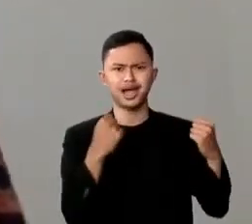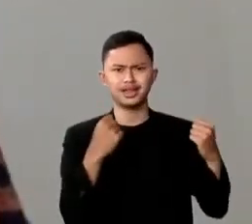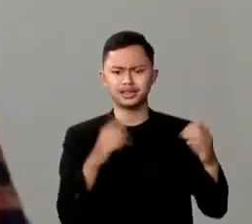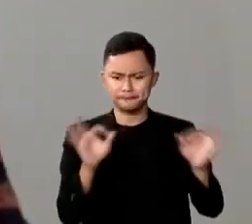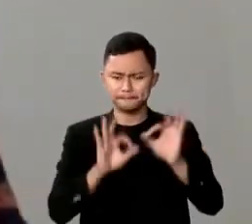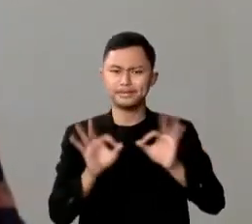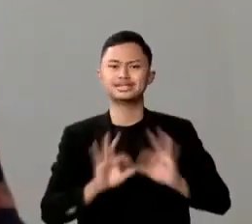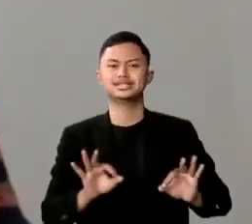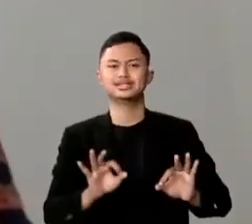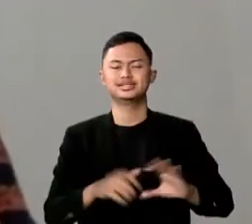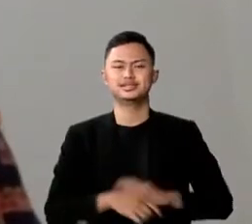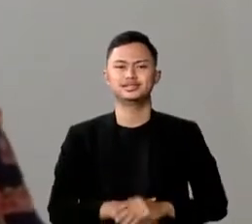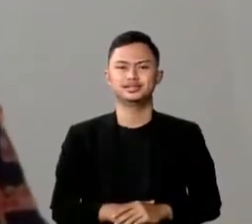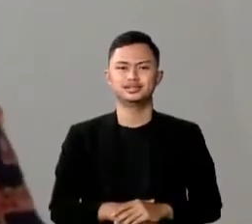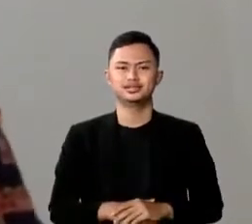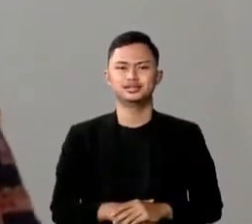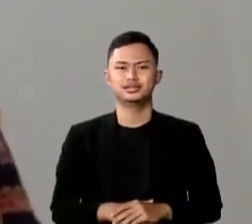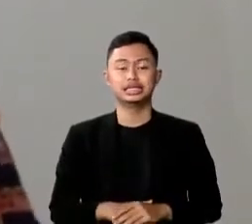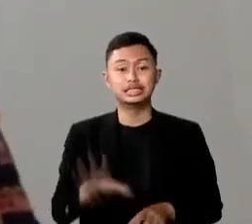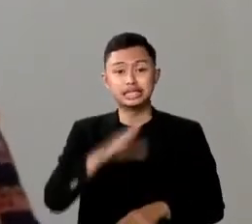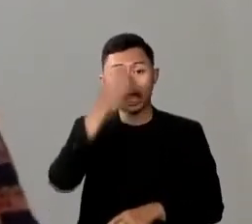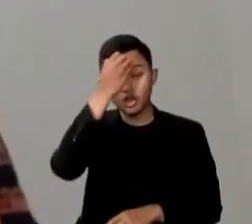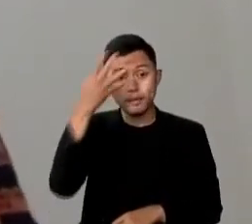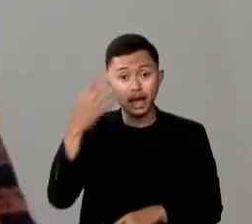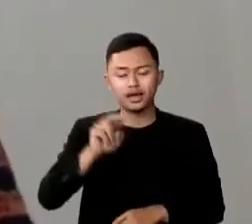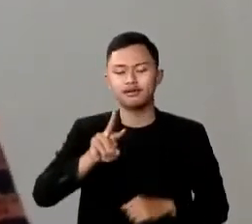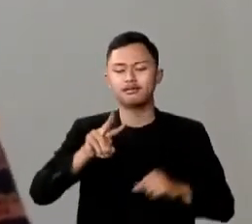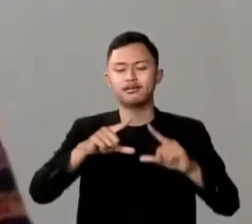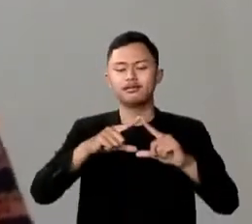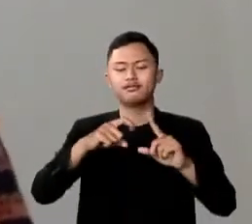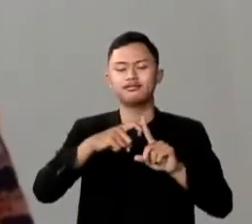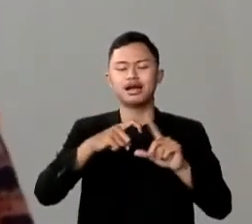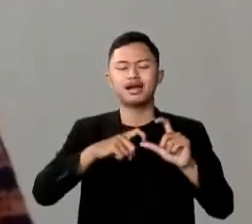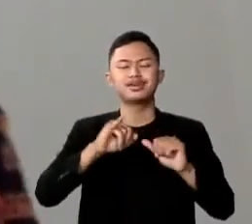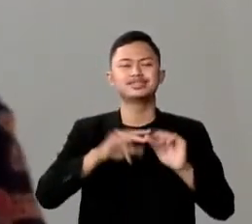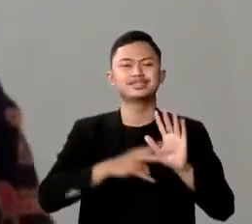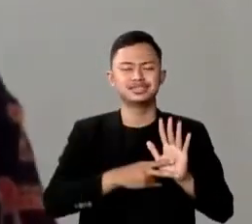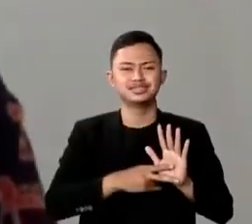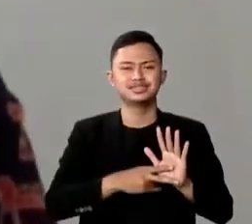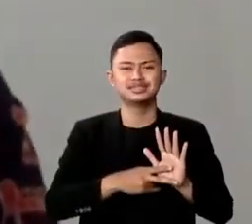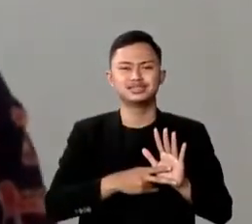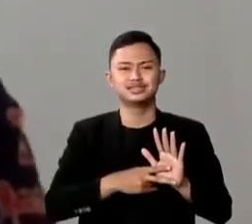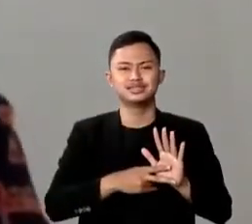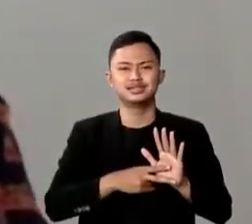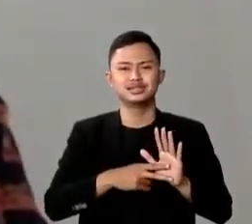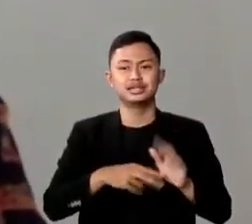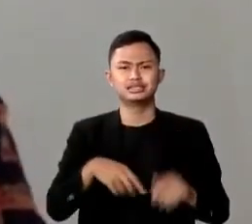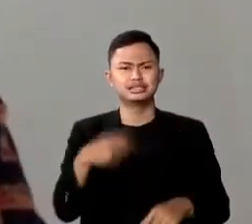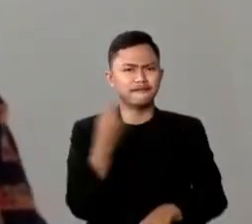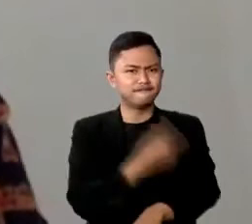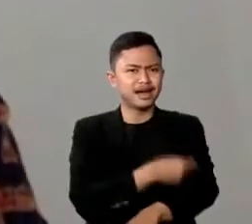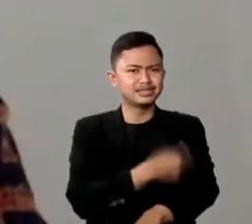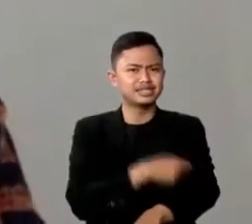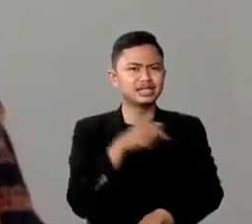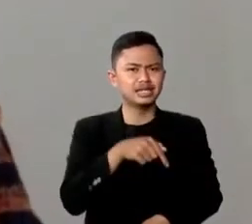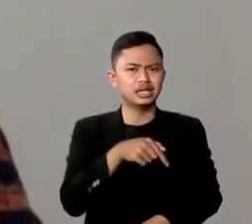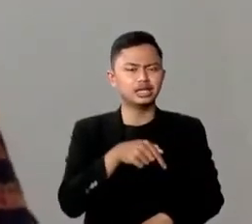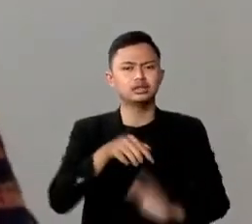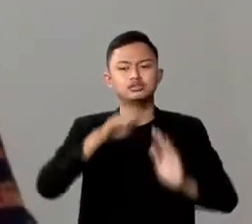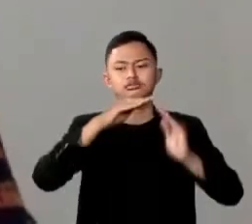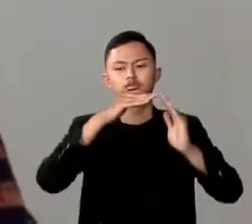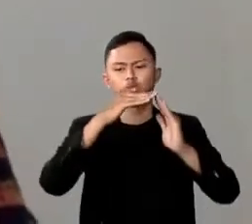yang bersih yaitu vaksinasi jangan lupa ini harus diingatkan karena cakupan vaksinasi kita saat ini